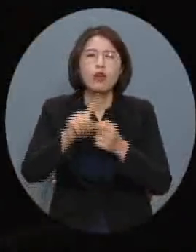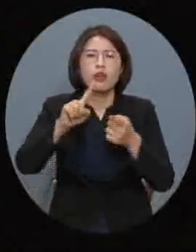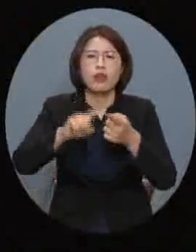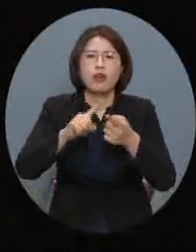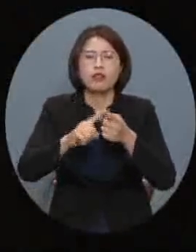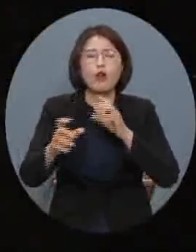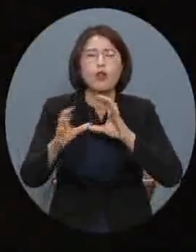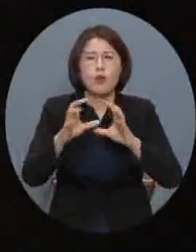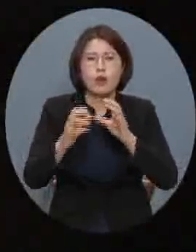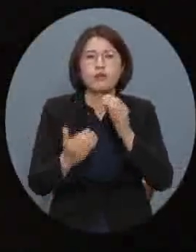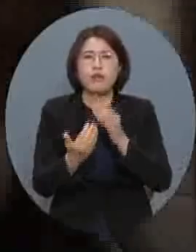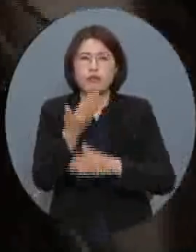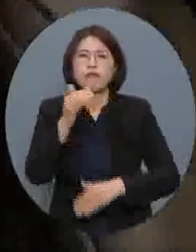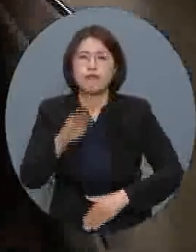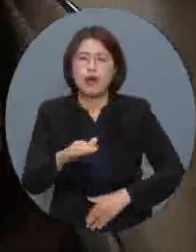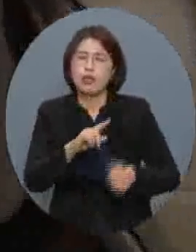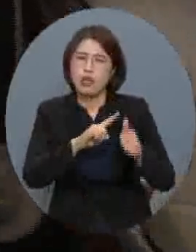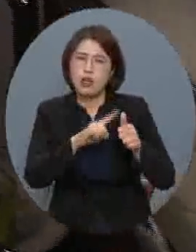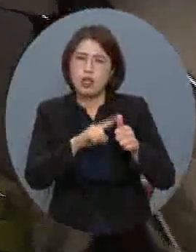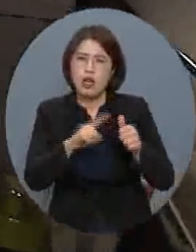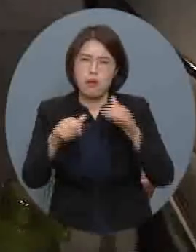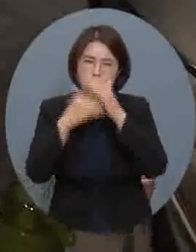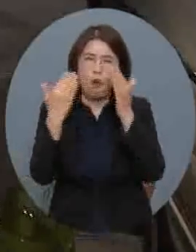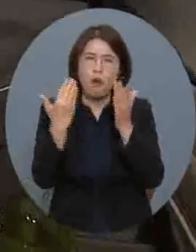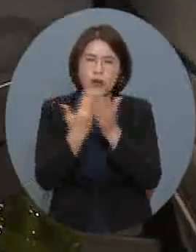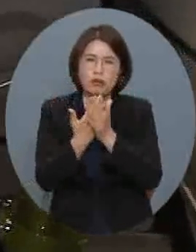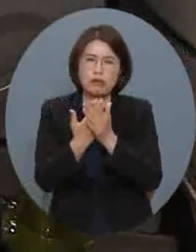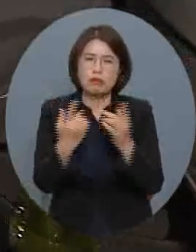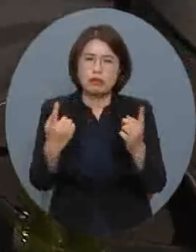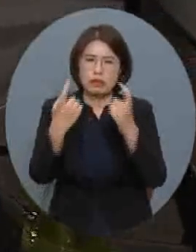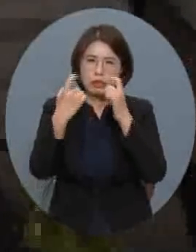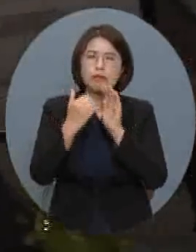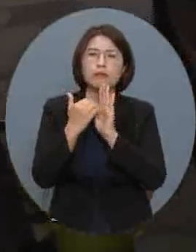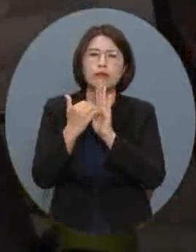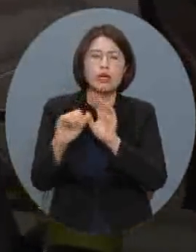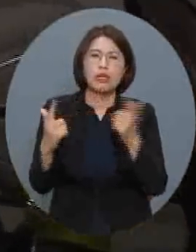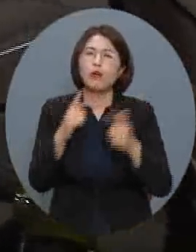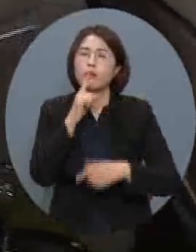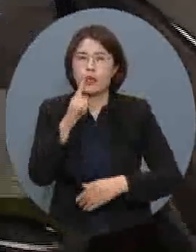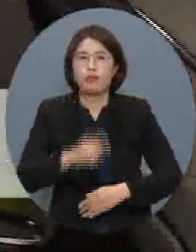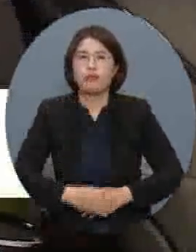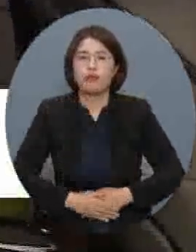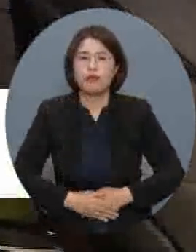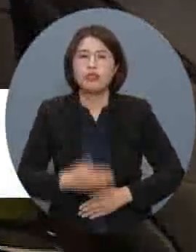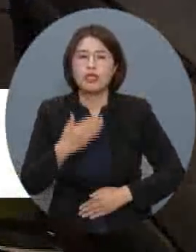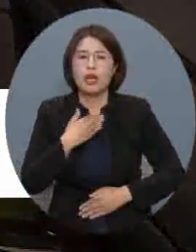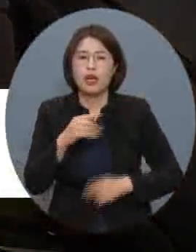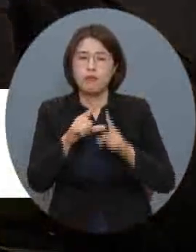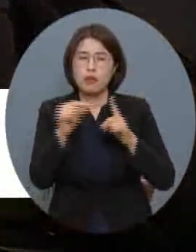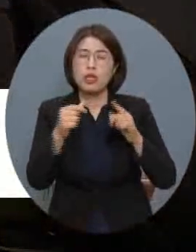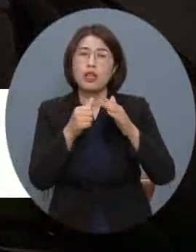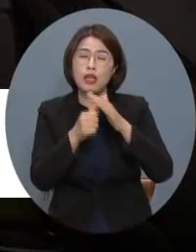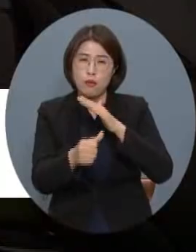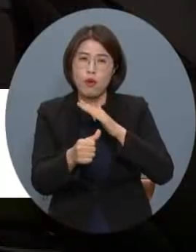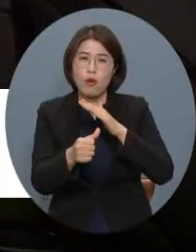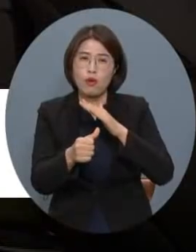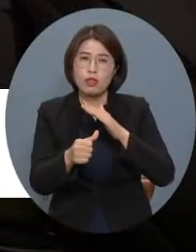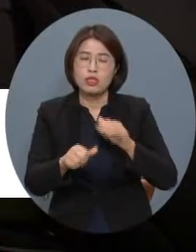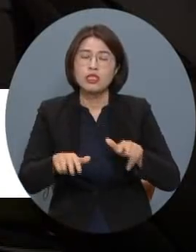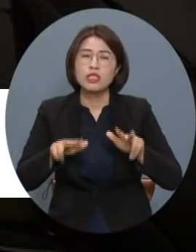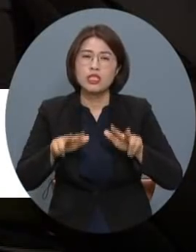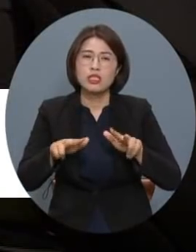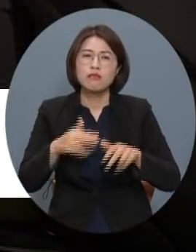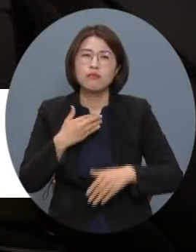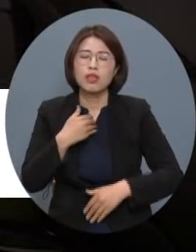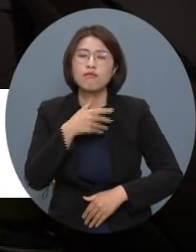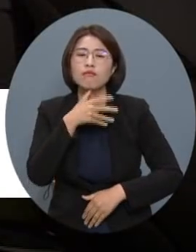일 수밖에 없지만 최 전 총장은 모든 의혹을 부인합니다. 내가 비례대표, 내 지금